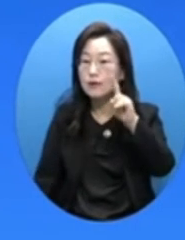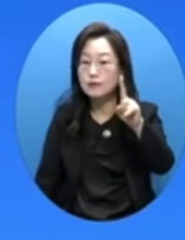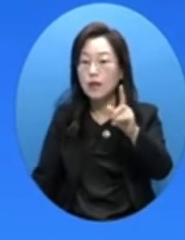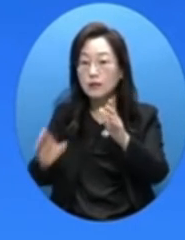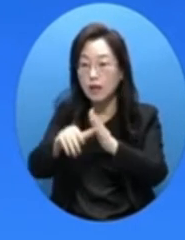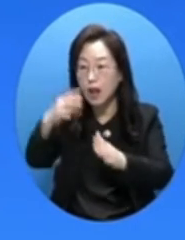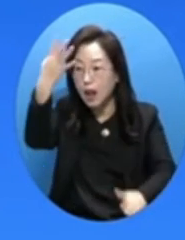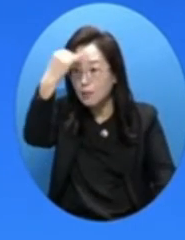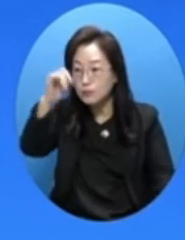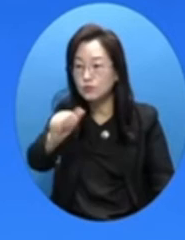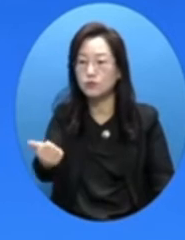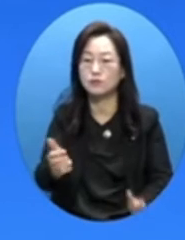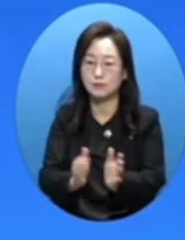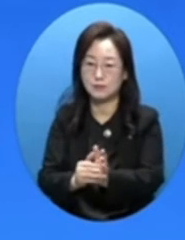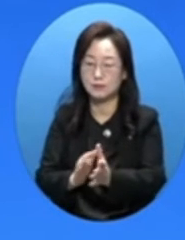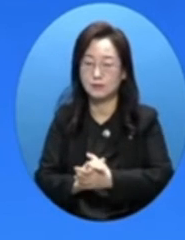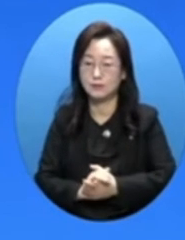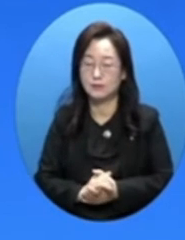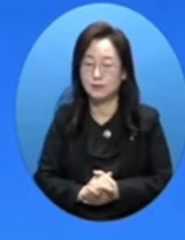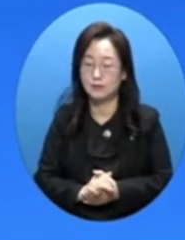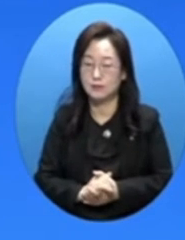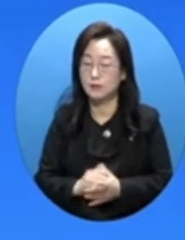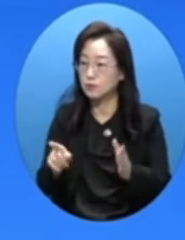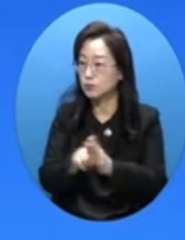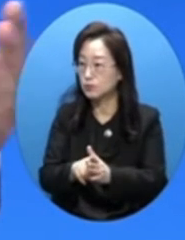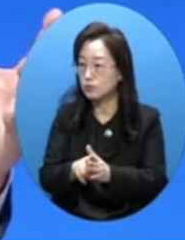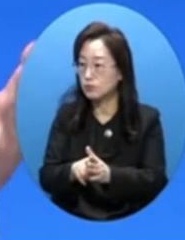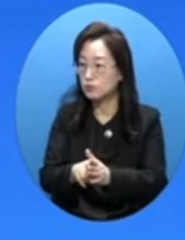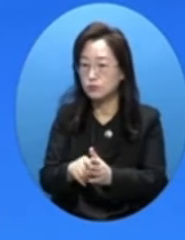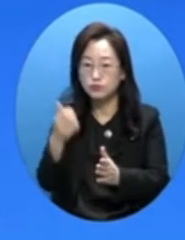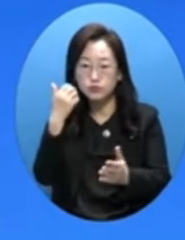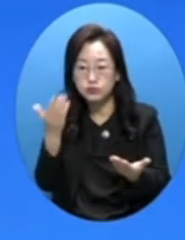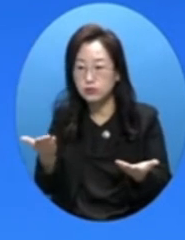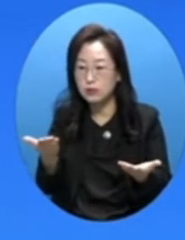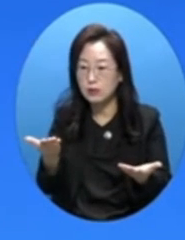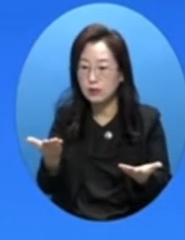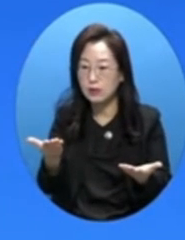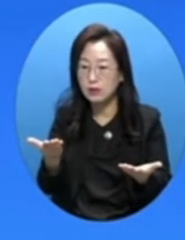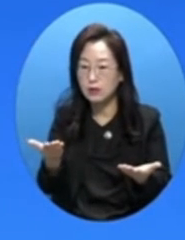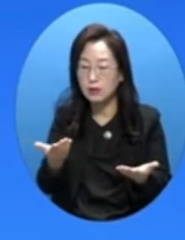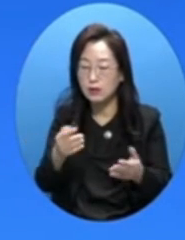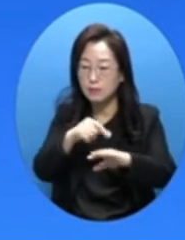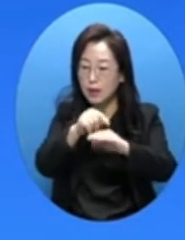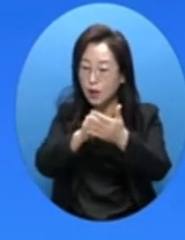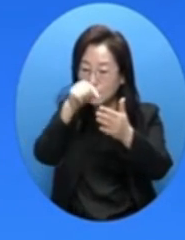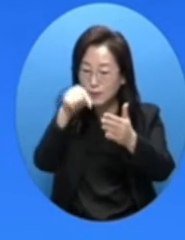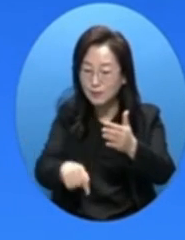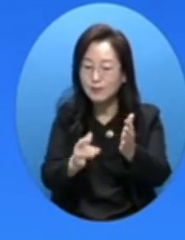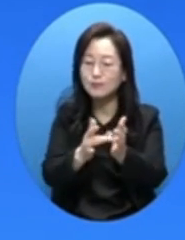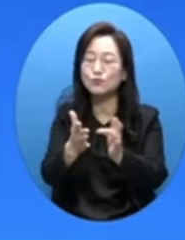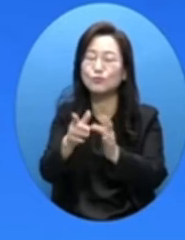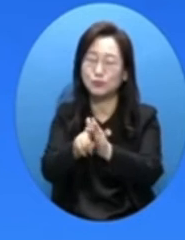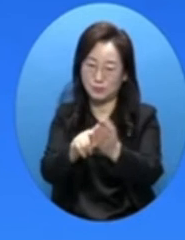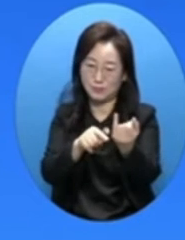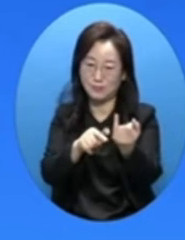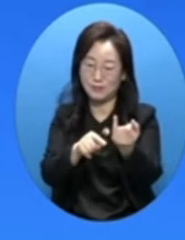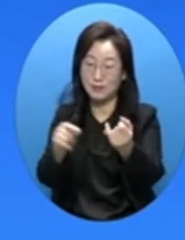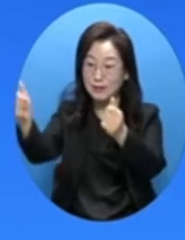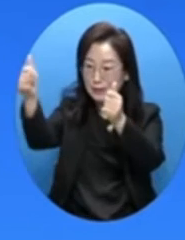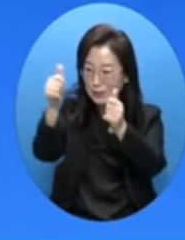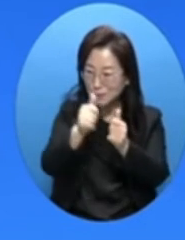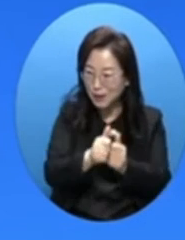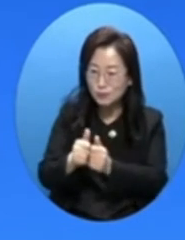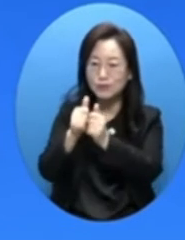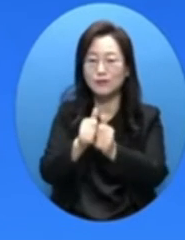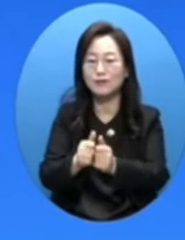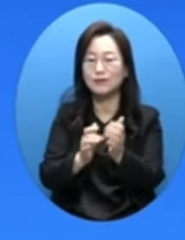할머니도 돌아가시고 믿고 의지할 뿐 다 떠났습니다. 그런데 그 마음 가운데 예수님이 계셨습니다. 임마누엘 예수님이